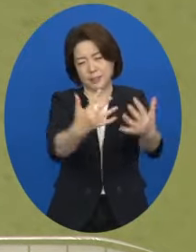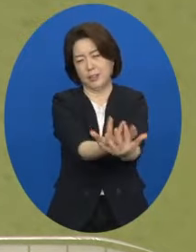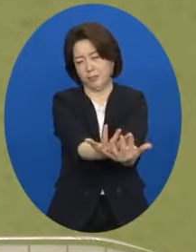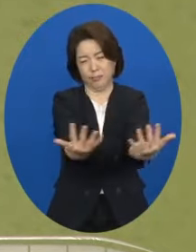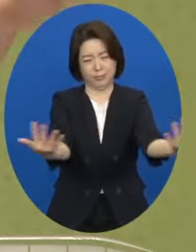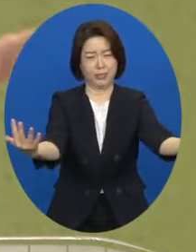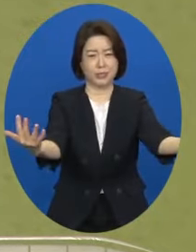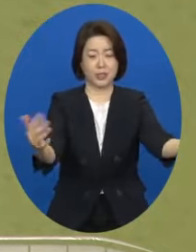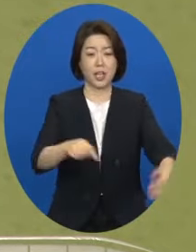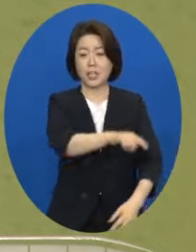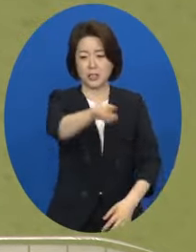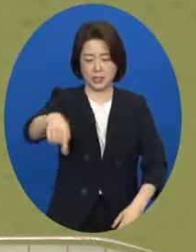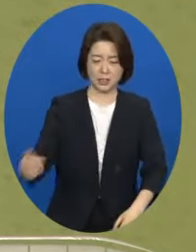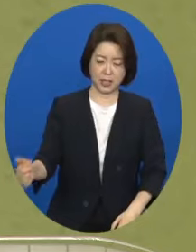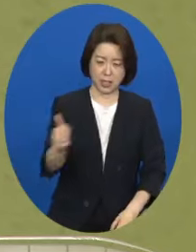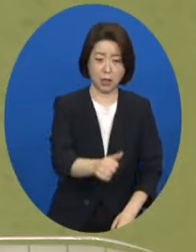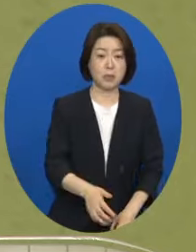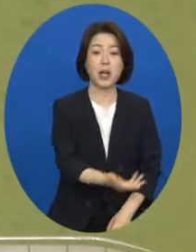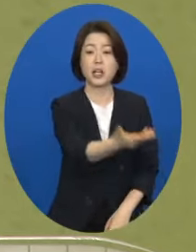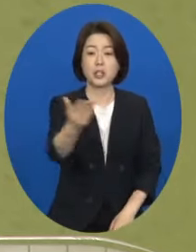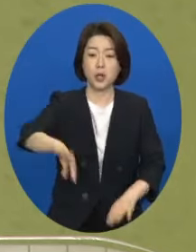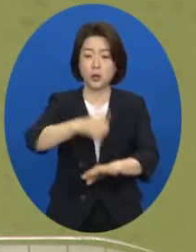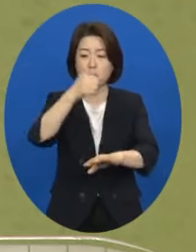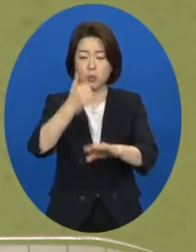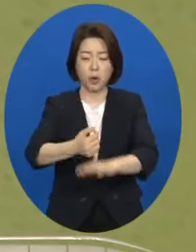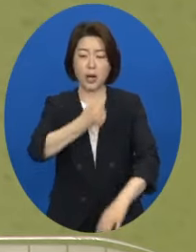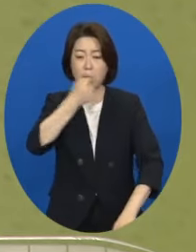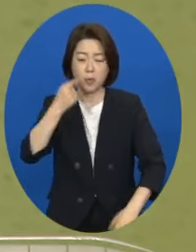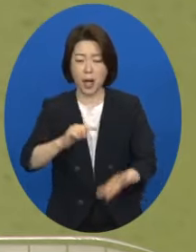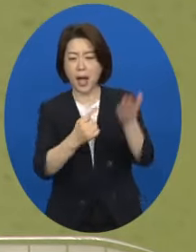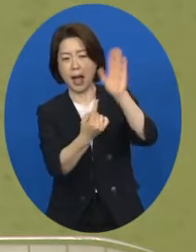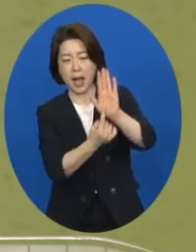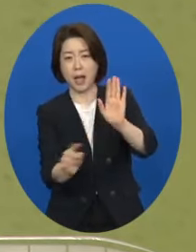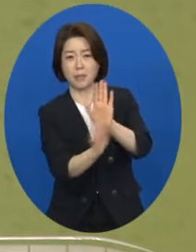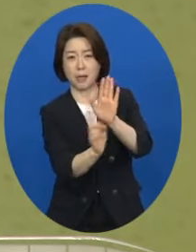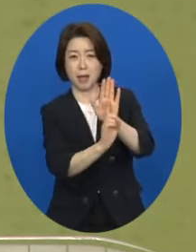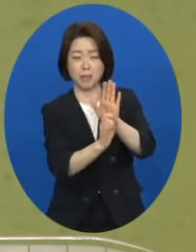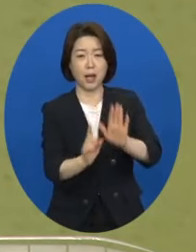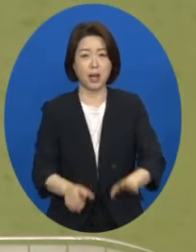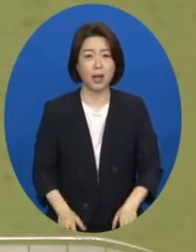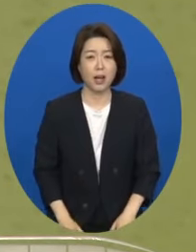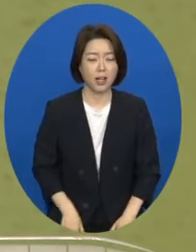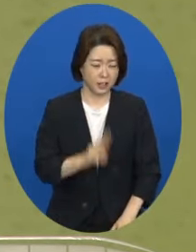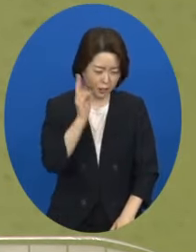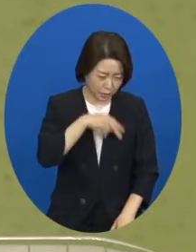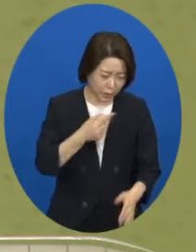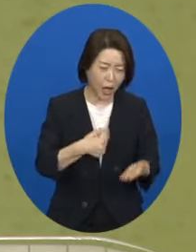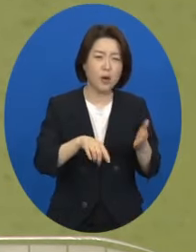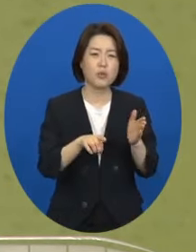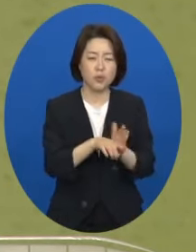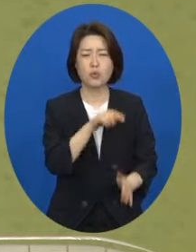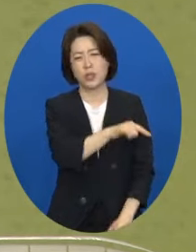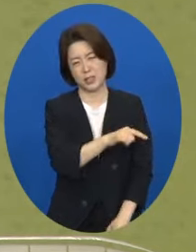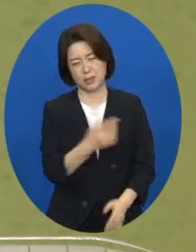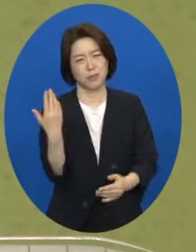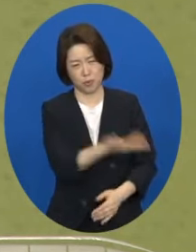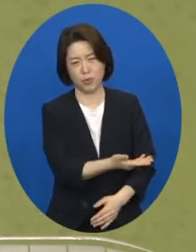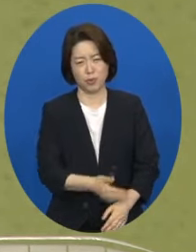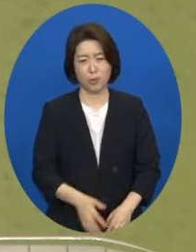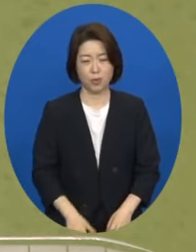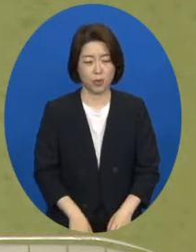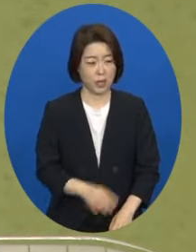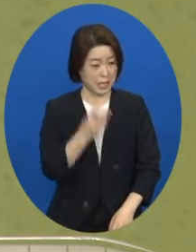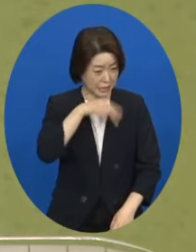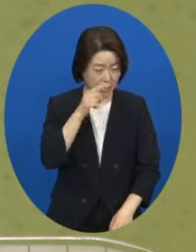불러 모아가지고 그 사람들 앞에서 너희들의 왕인 것을 확증해 주는데, 이게 사실은 사울을 위해서 하는 거예요. 하도 안 믿으니까.